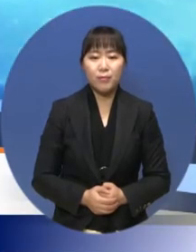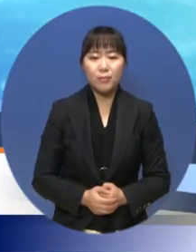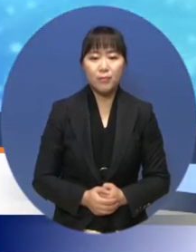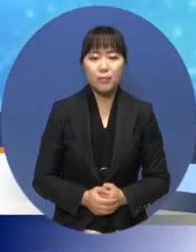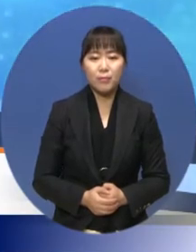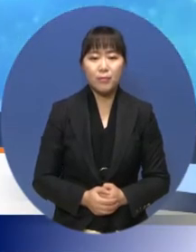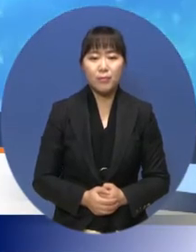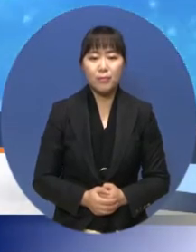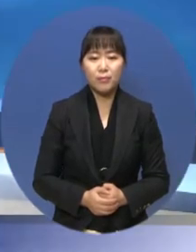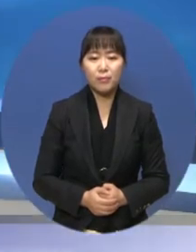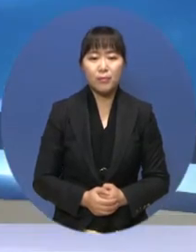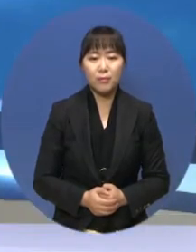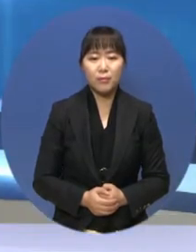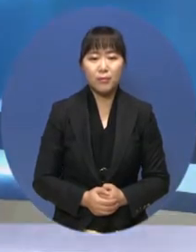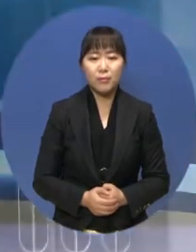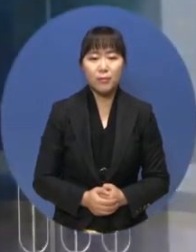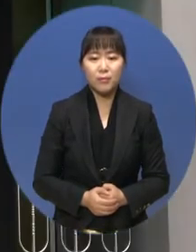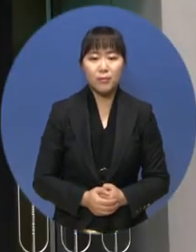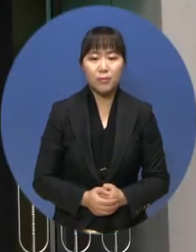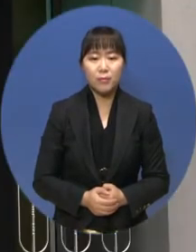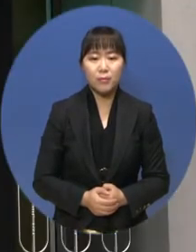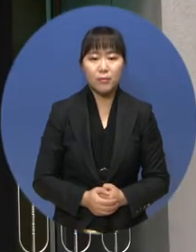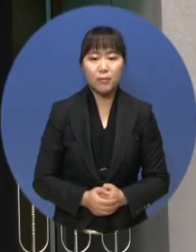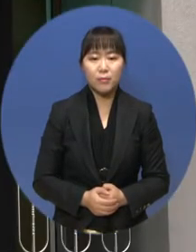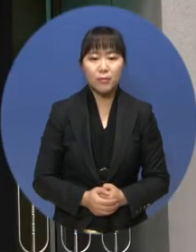기자가 다녀왔습니다.